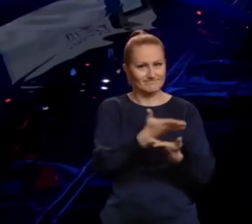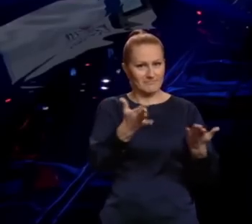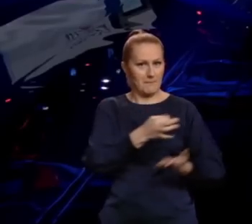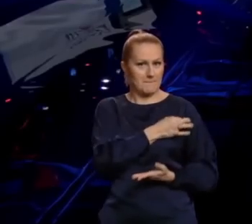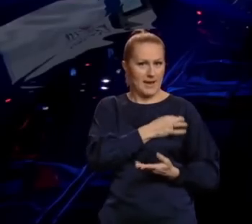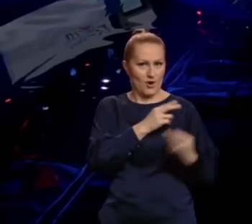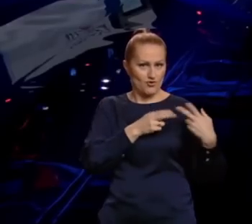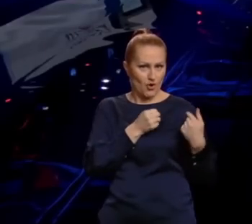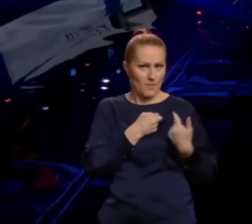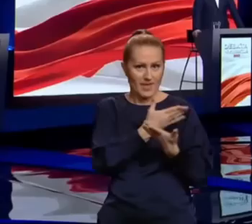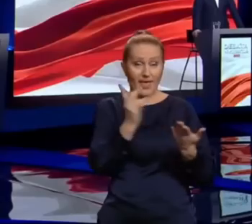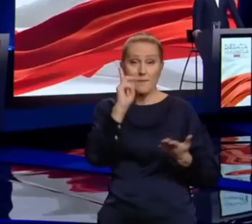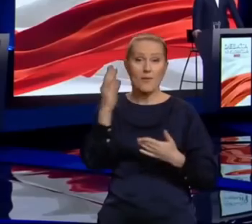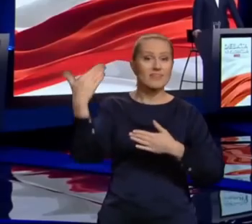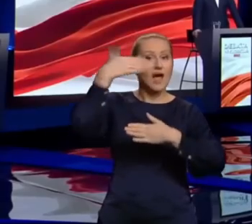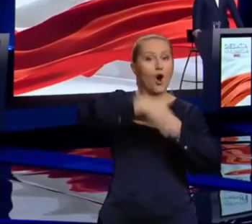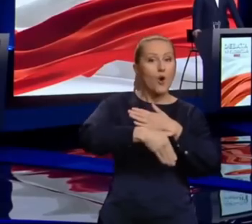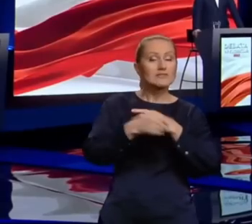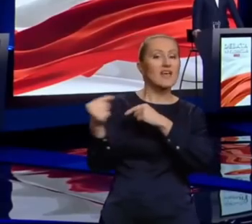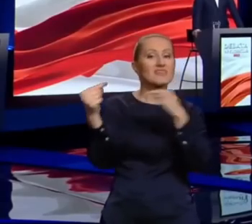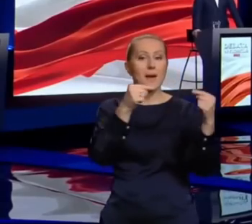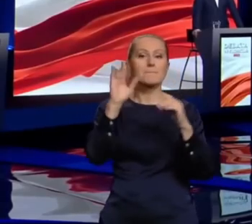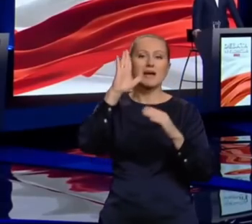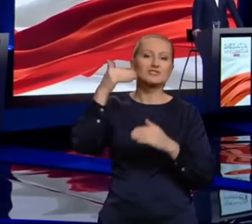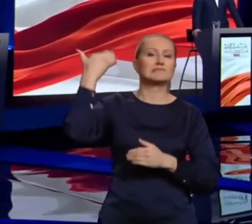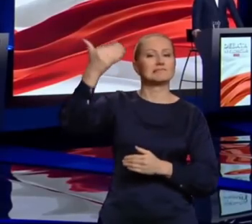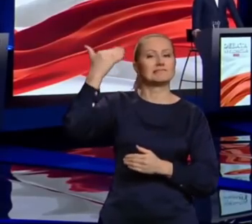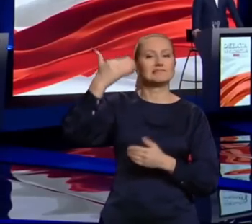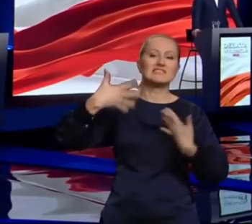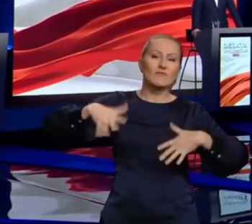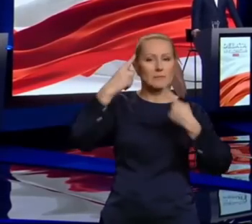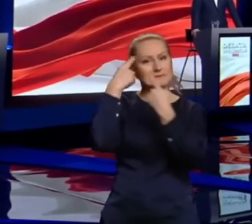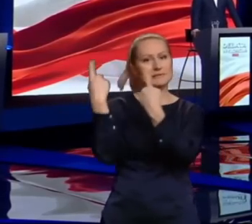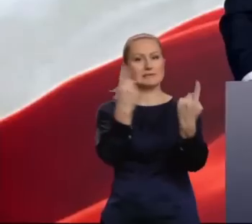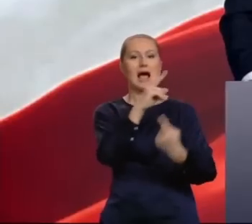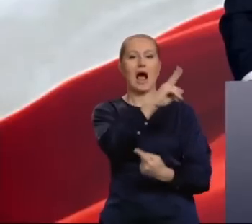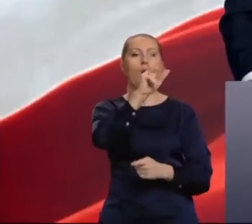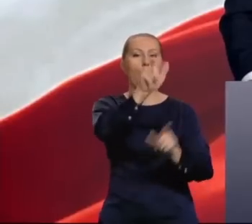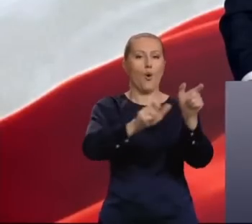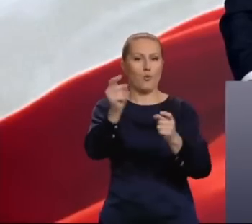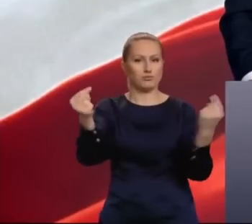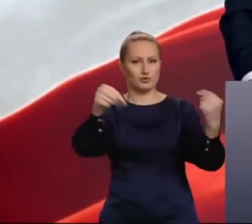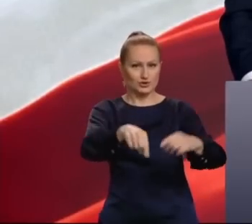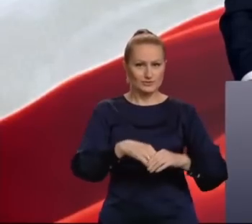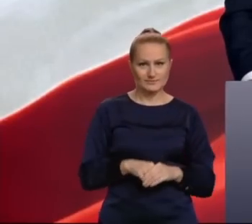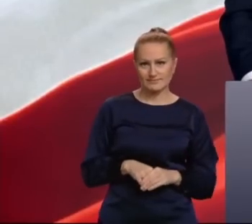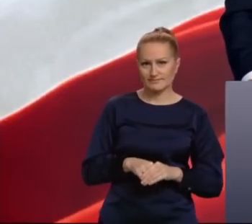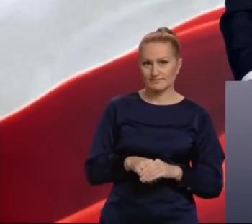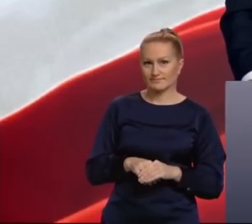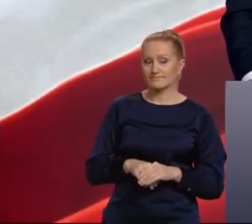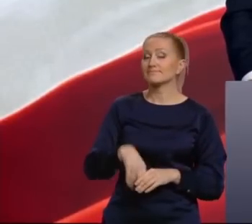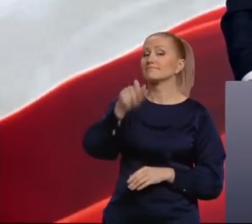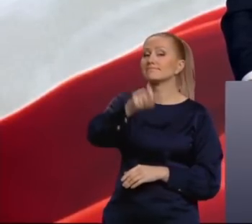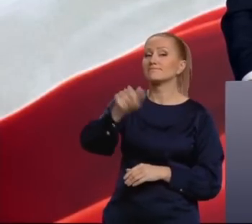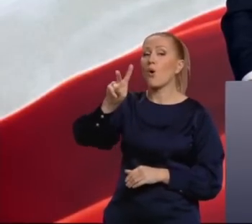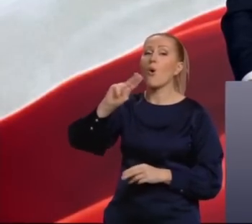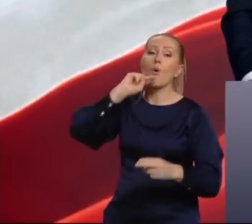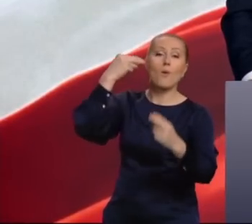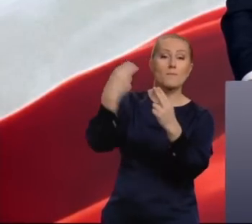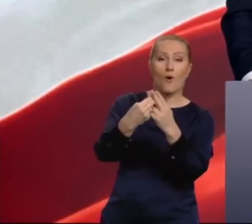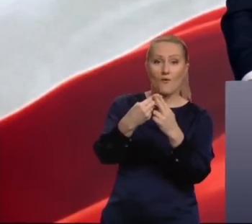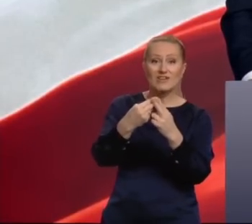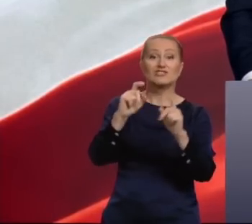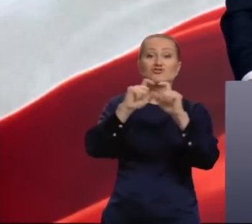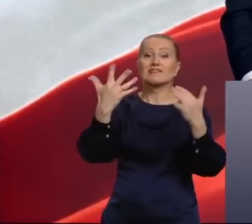Hashtag gra? Na koniec debaty zaplanowano swobodną wypowiedź każdego z uczestników. A uczestnicy na odpowiedź na każde zadane pytanie